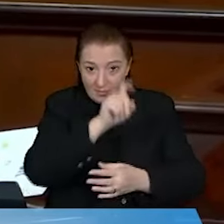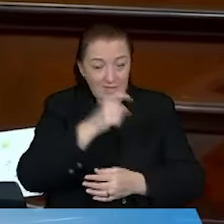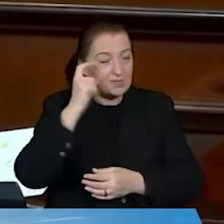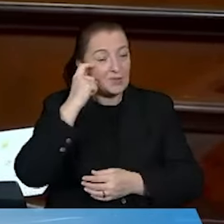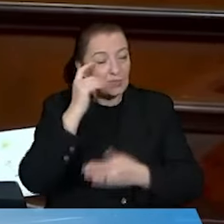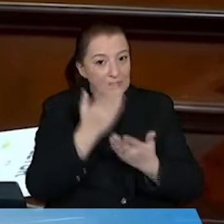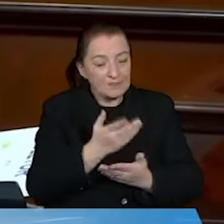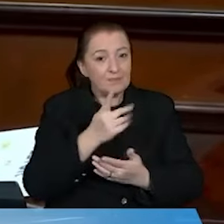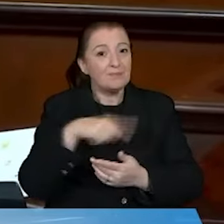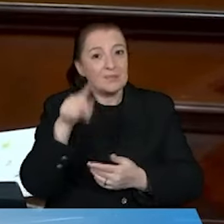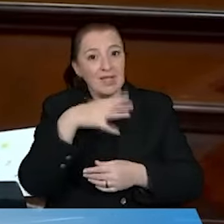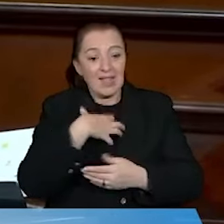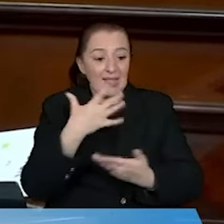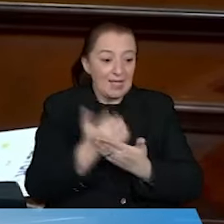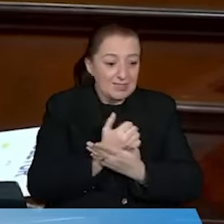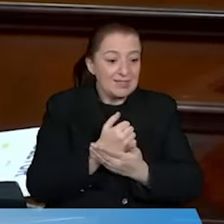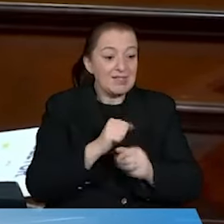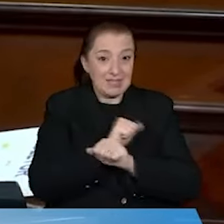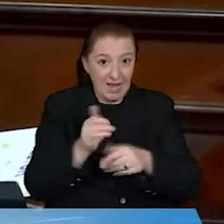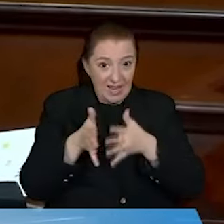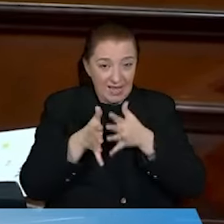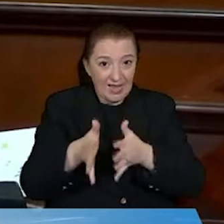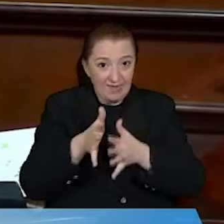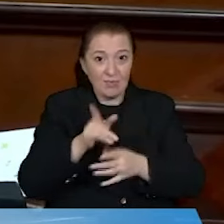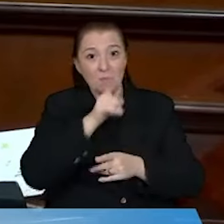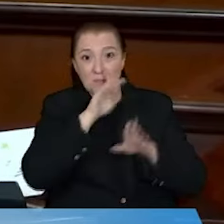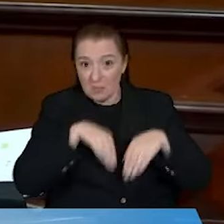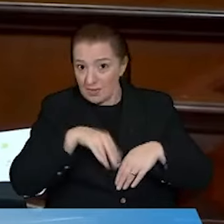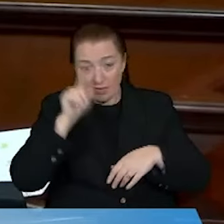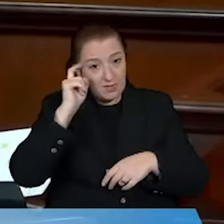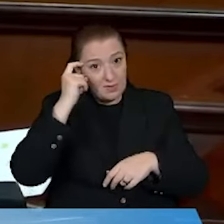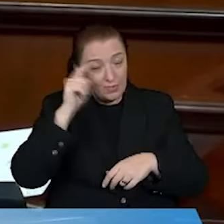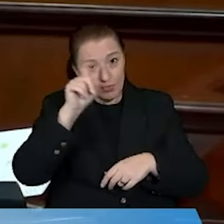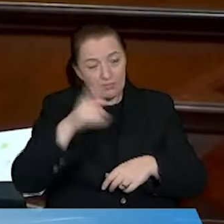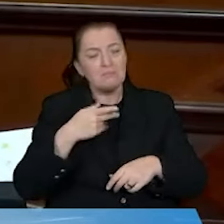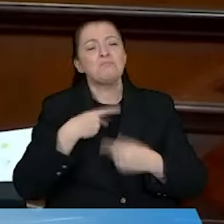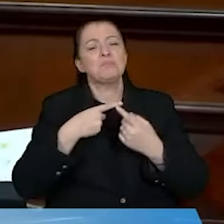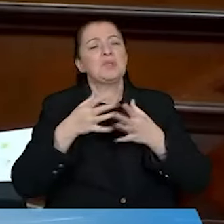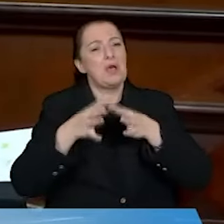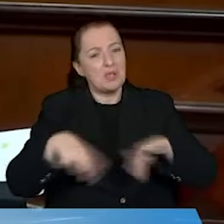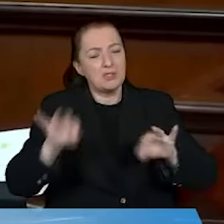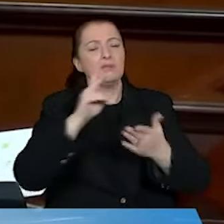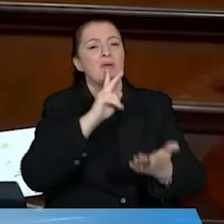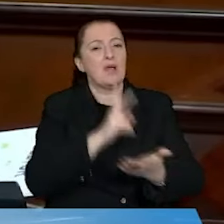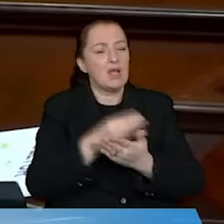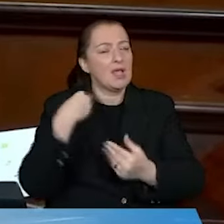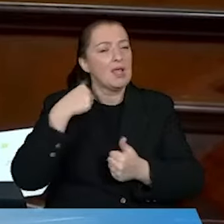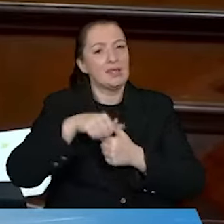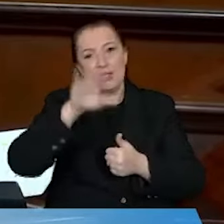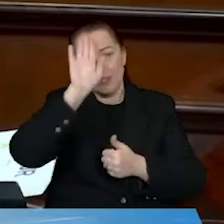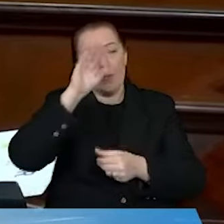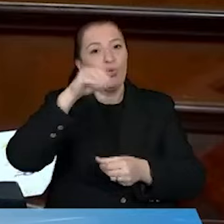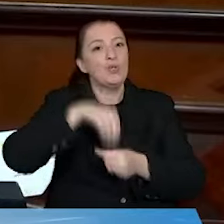kazanımlarının kaynaklarının heba edilmesine göz yumar mı sanıyorsunuz? O yüzden ne diyoruz? Hazırız, kararlıyız. Yeniden